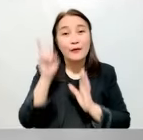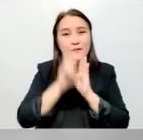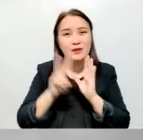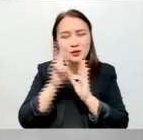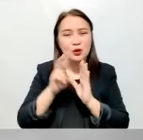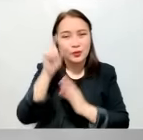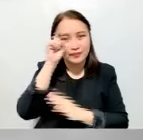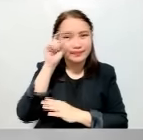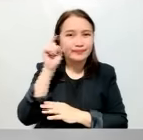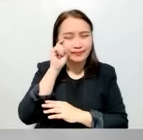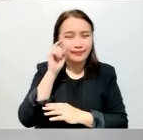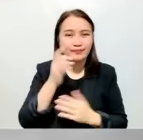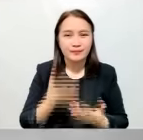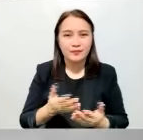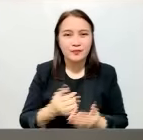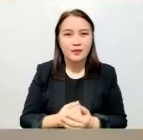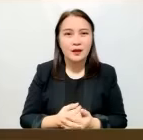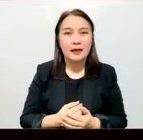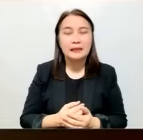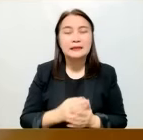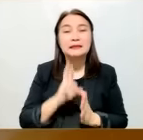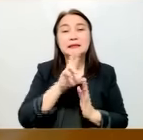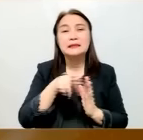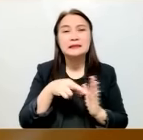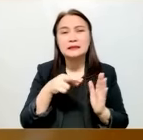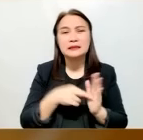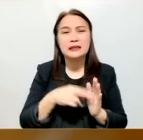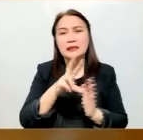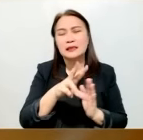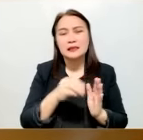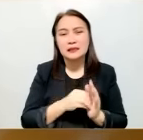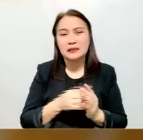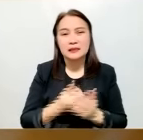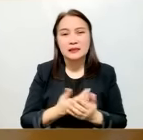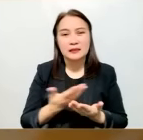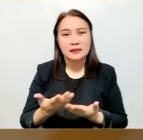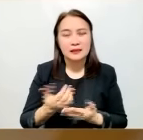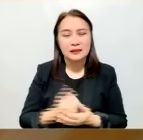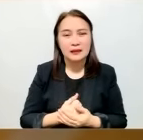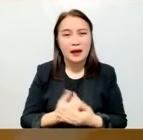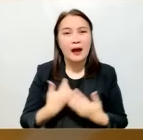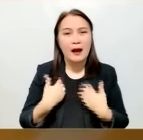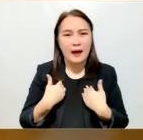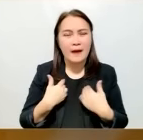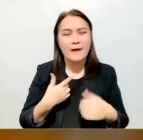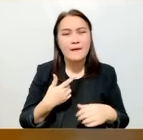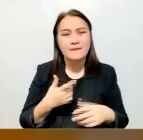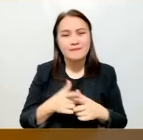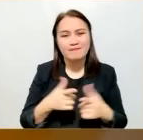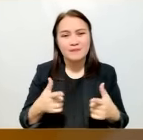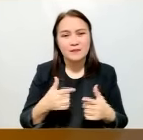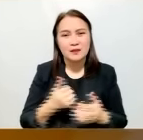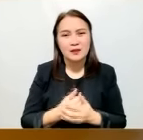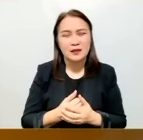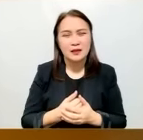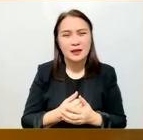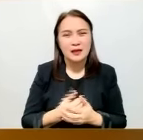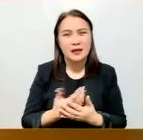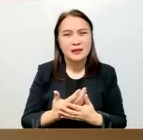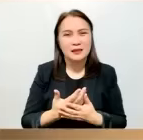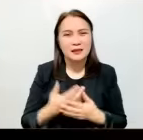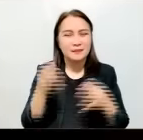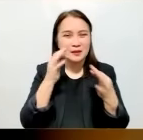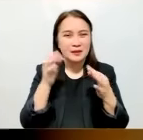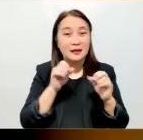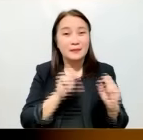alam ng biktima, ni-record pala ito ng sospek. Naharap siya sa reklamong grave coercion at anti-online sexual abuse or exploitation of